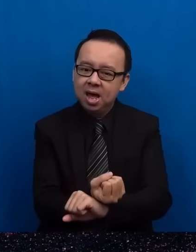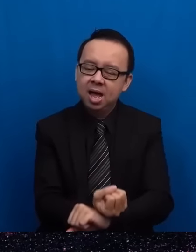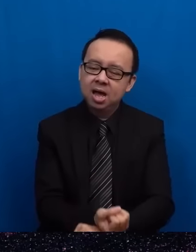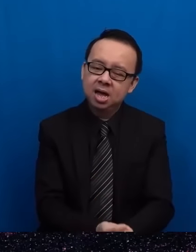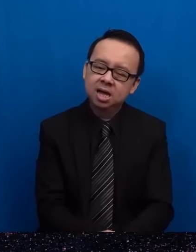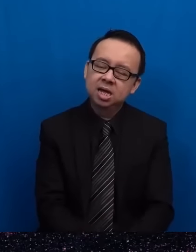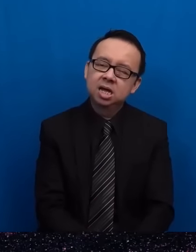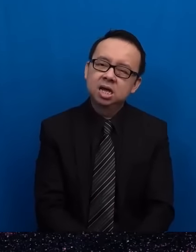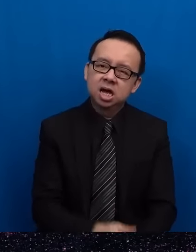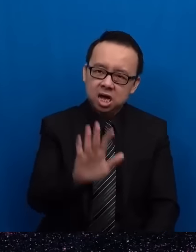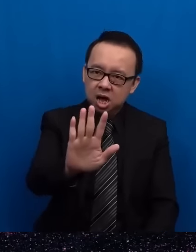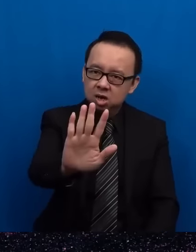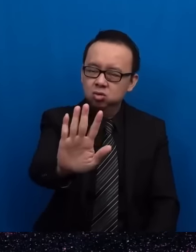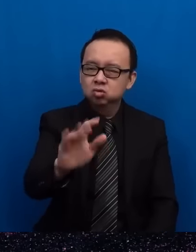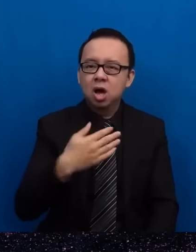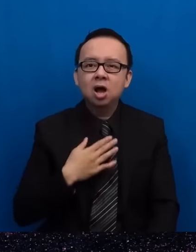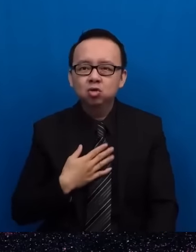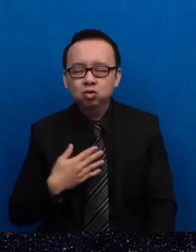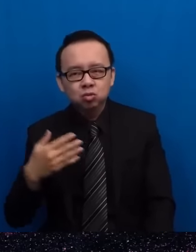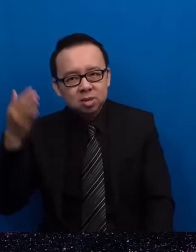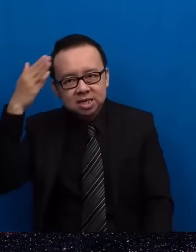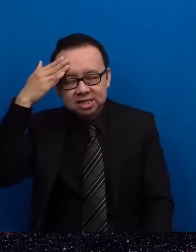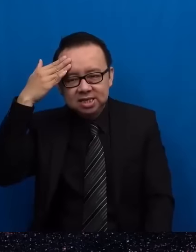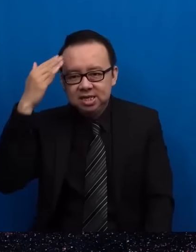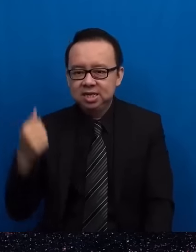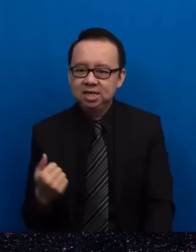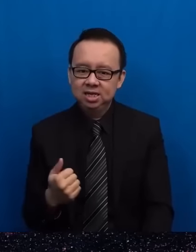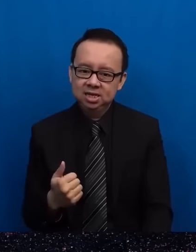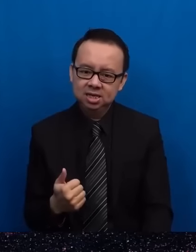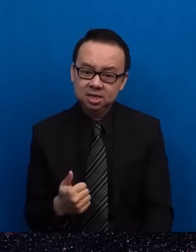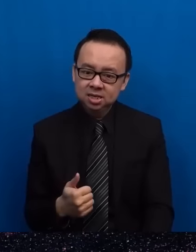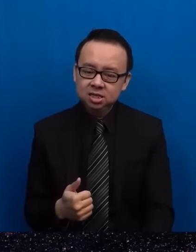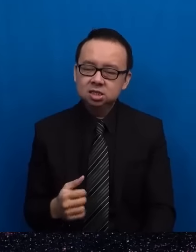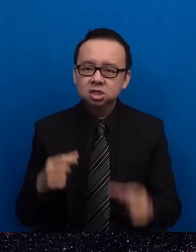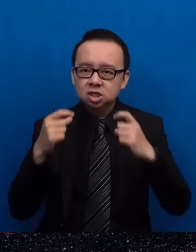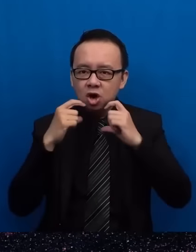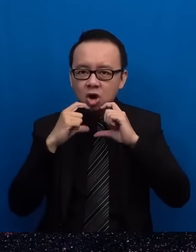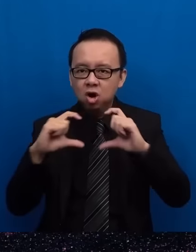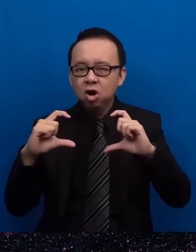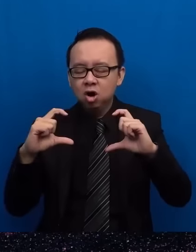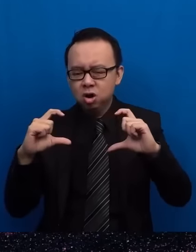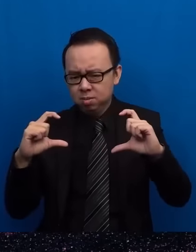dapat aku mengerti.